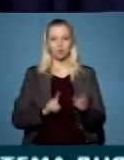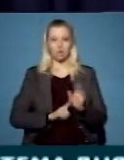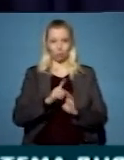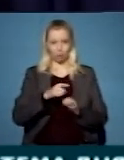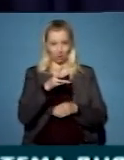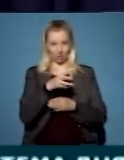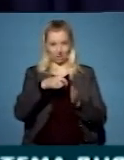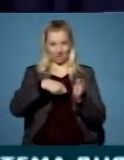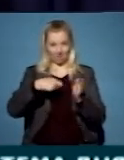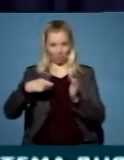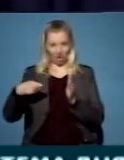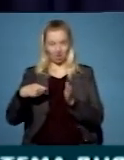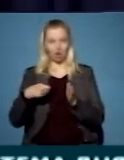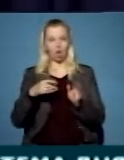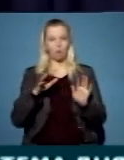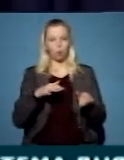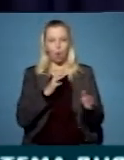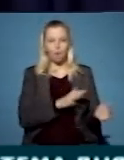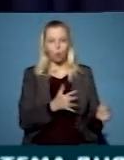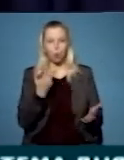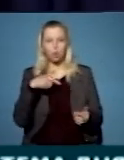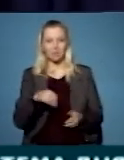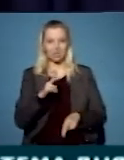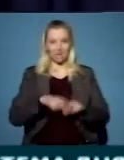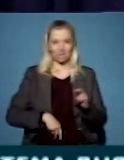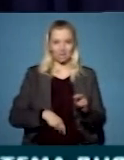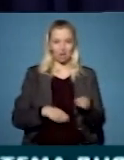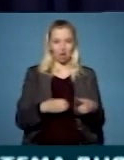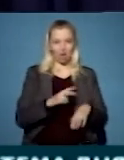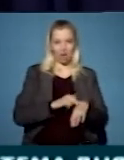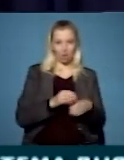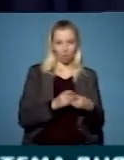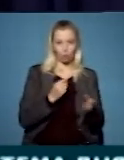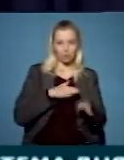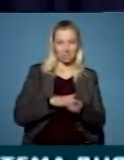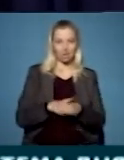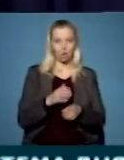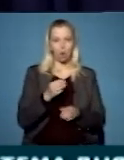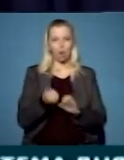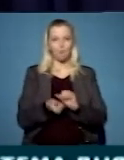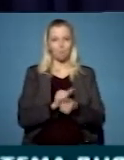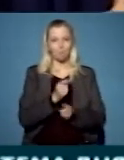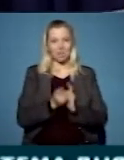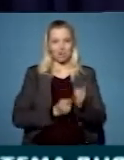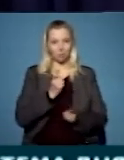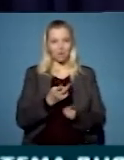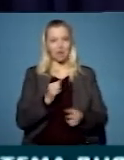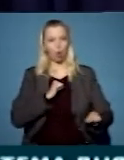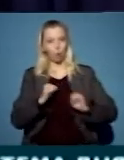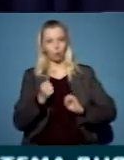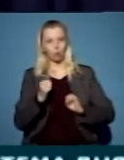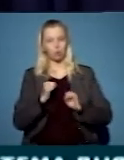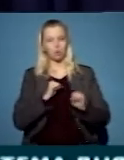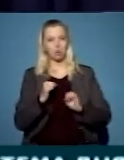знімати, і момент, коли він закінчує. Тобто і екіпажі, коли будуть здійснювати перезмінку або будуть на управлінні, на